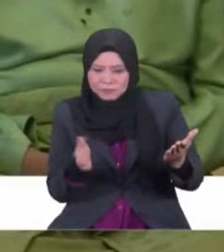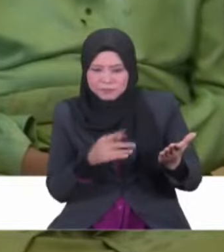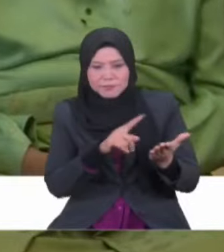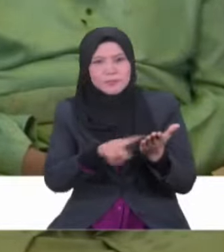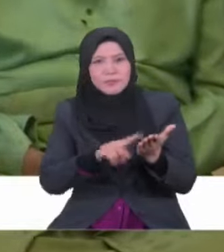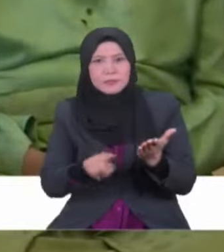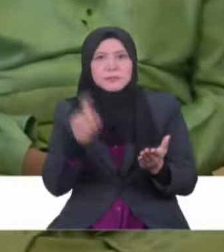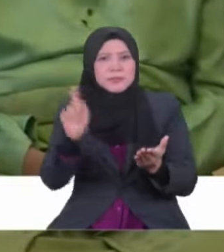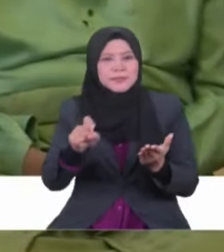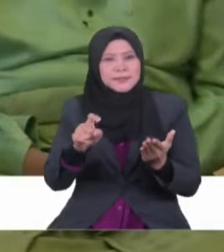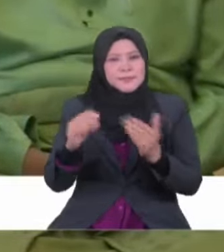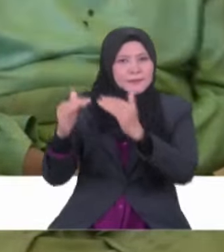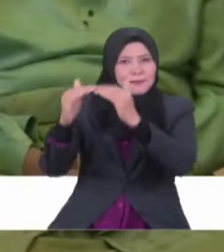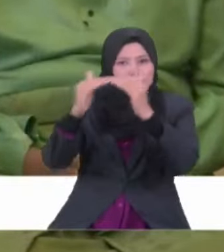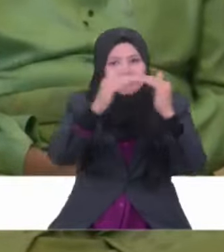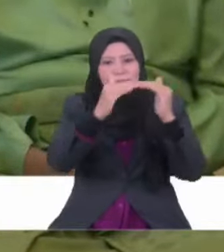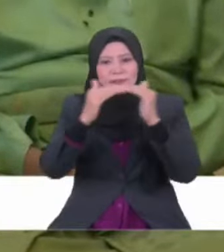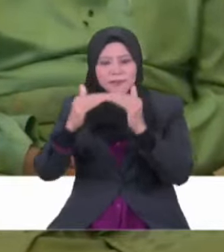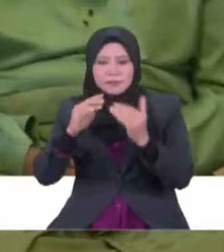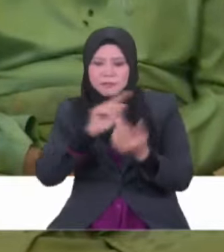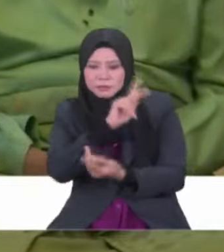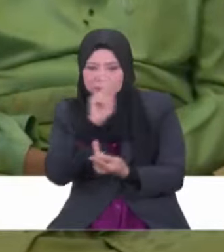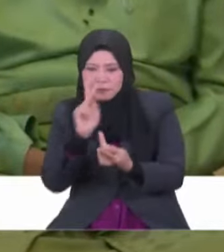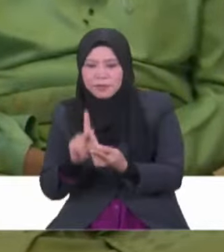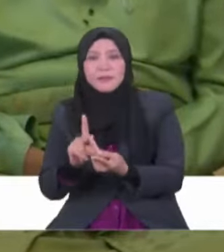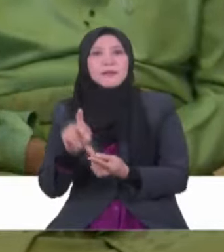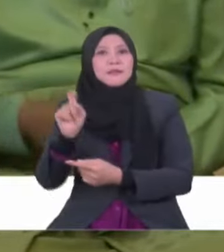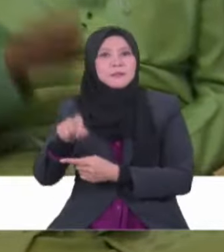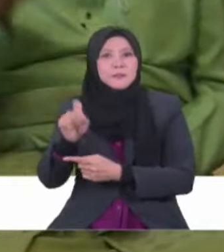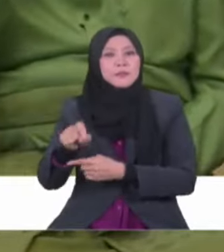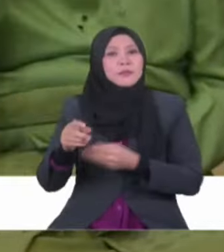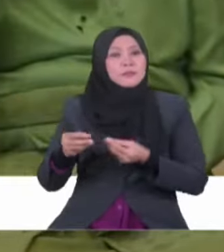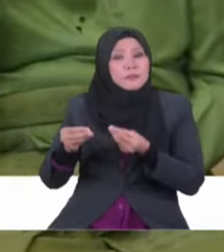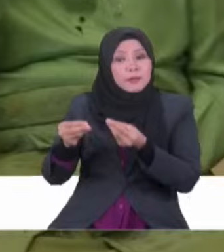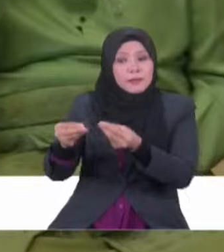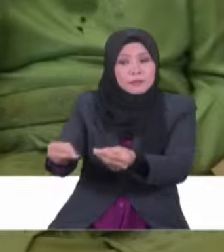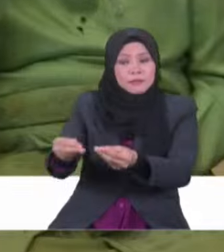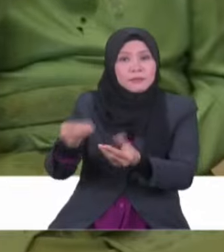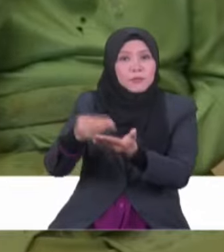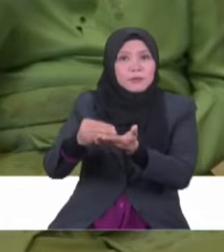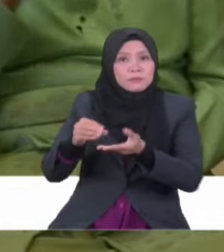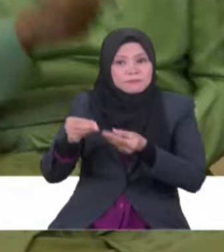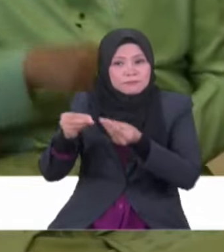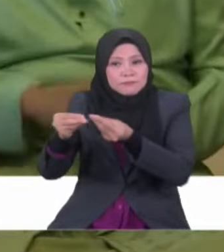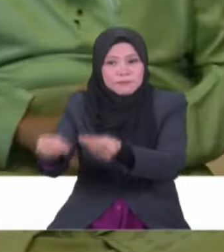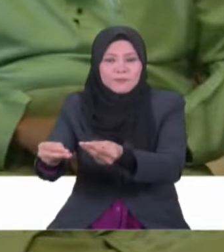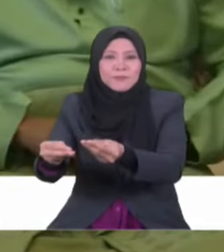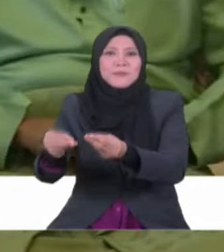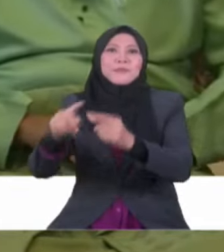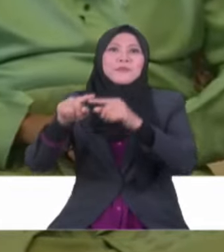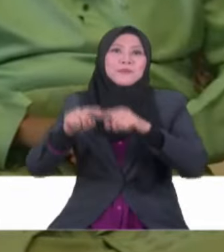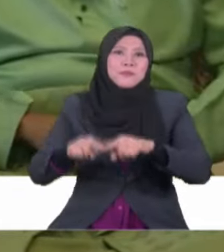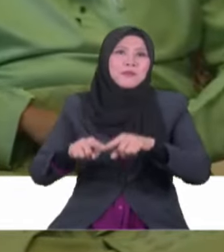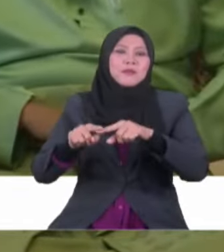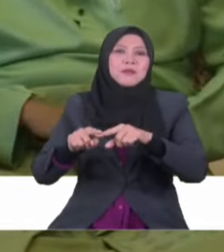yang munasabah dan adil. Ya, semangat pemberian ini ialah melihat kepada